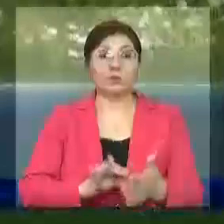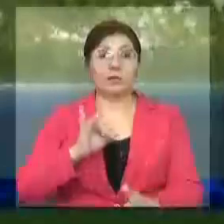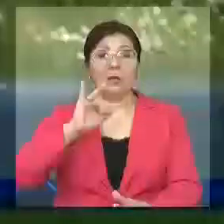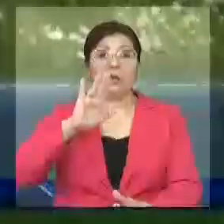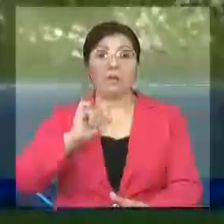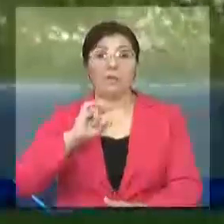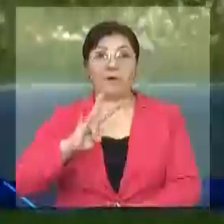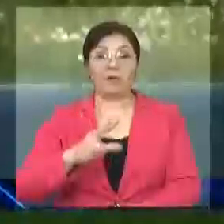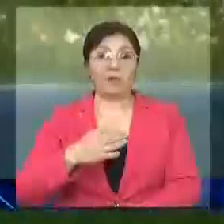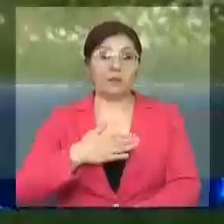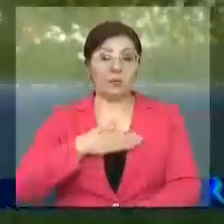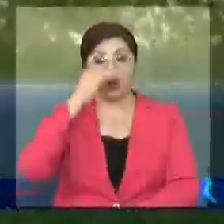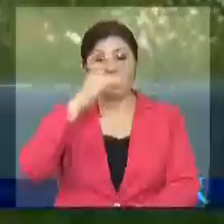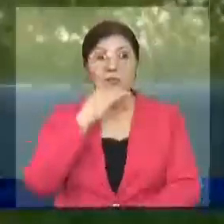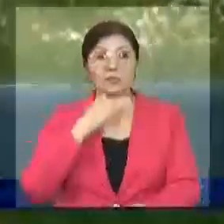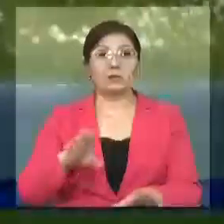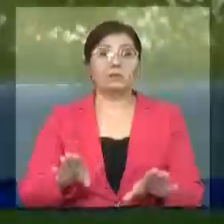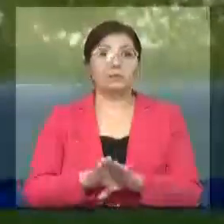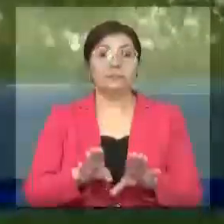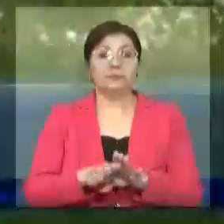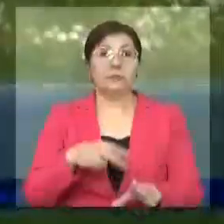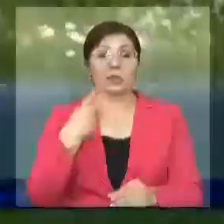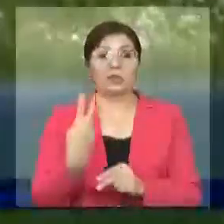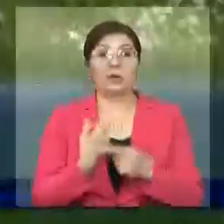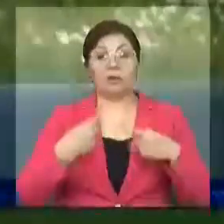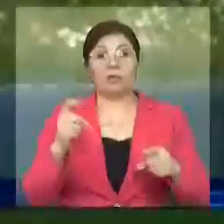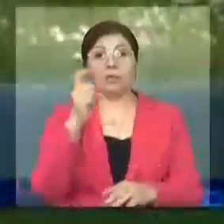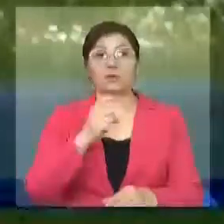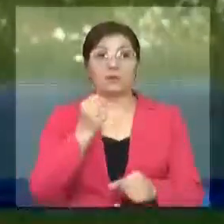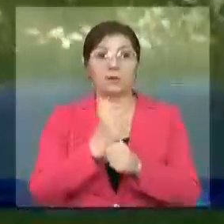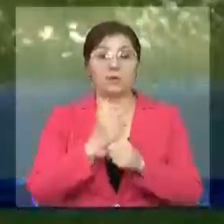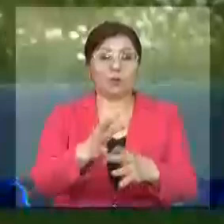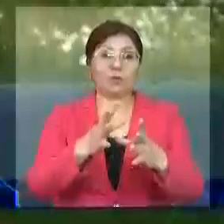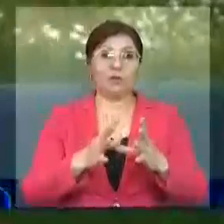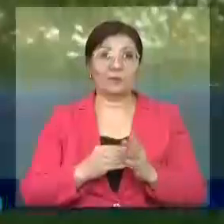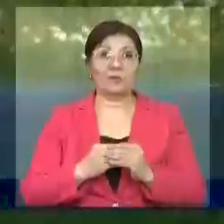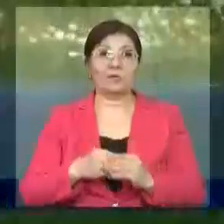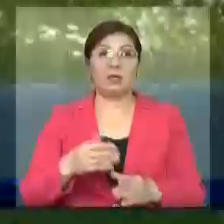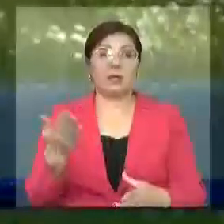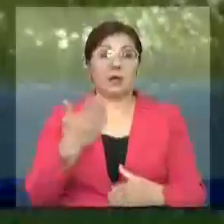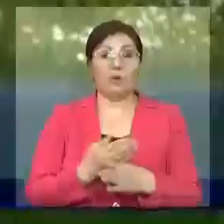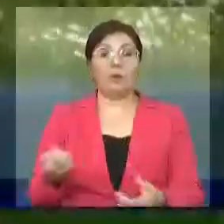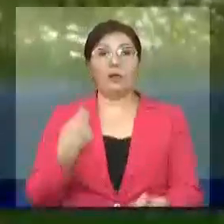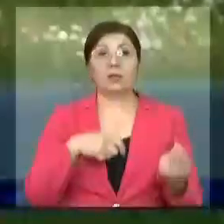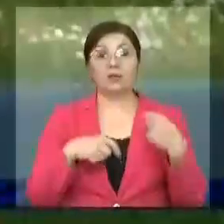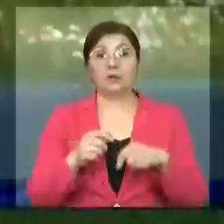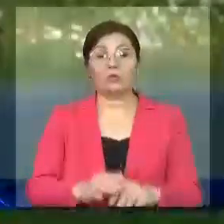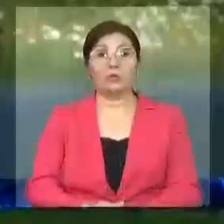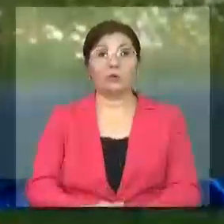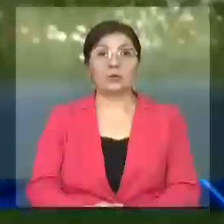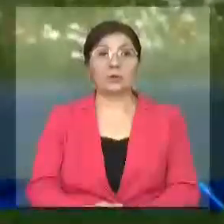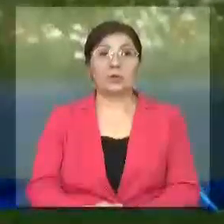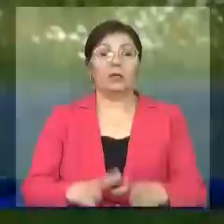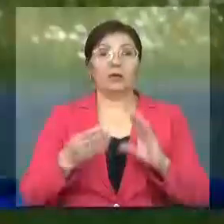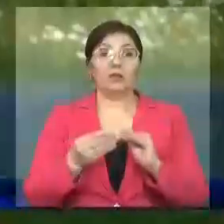Михайлович, тоже образовали свое хозяйство, было два разных хозяйства, ну, работали вместе всегда, помогали друг другу. В итоге